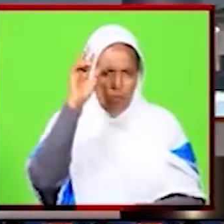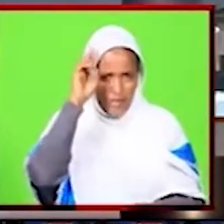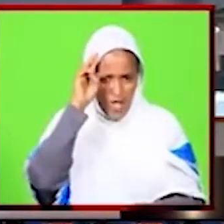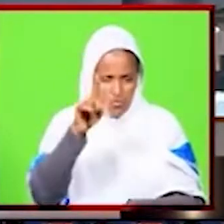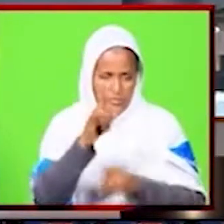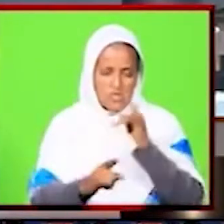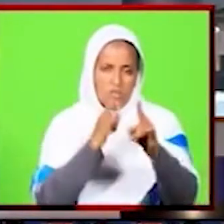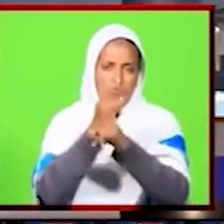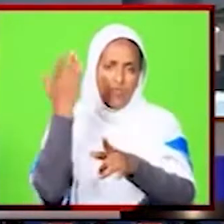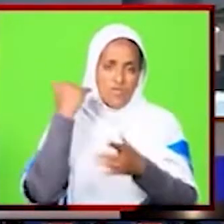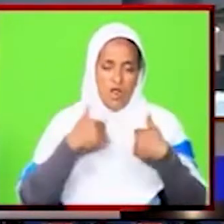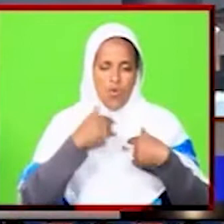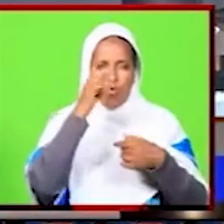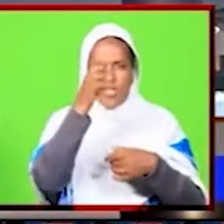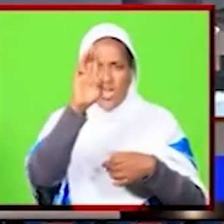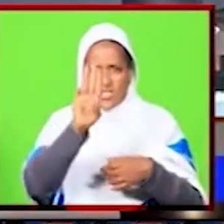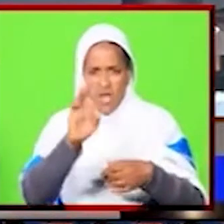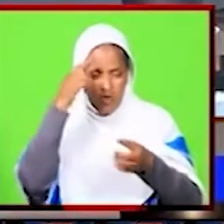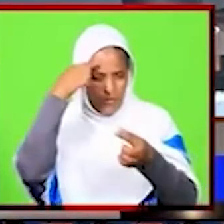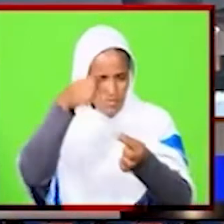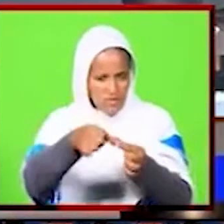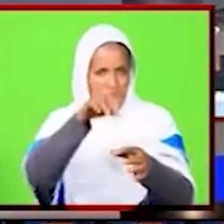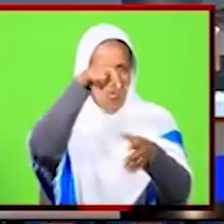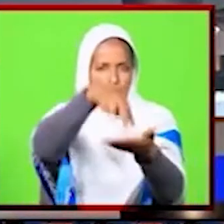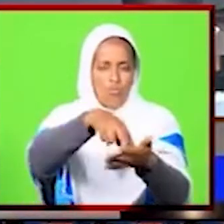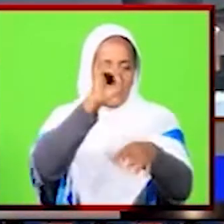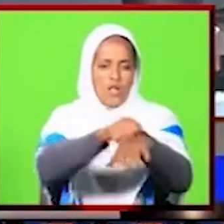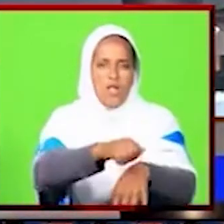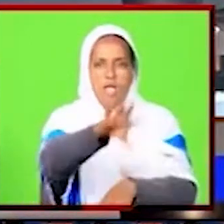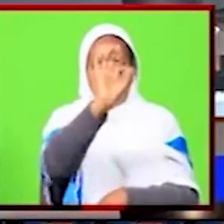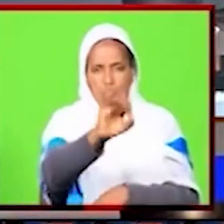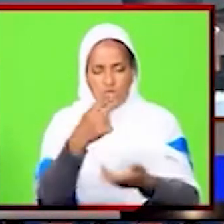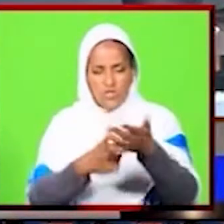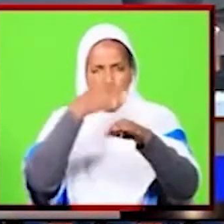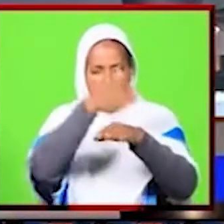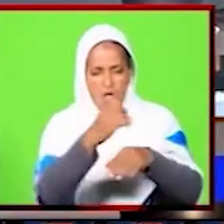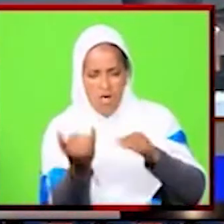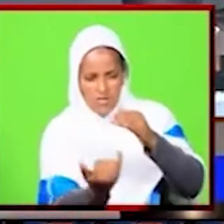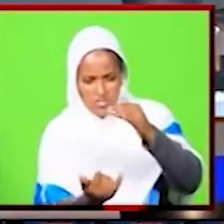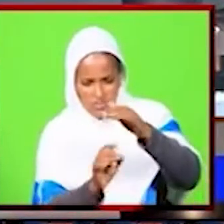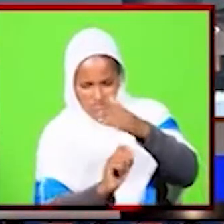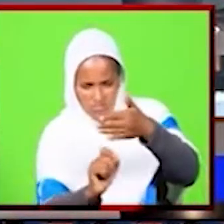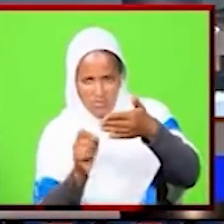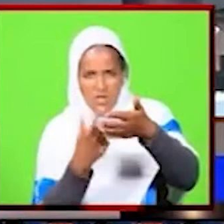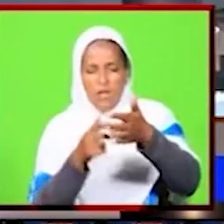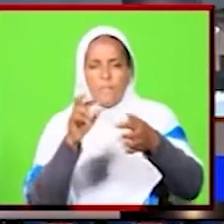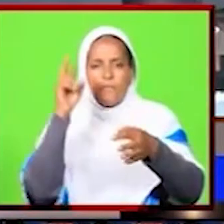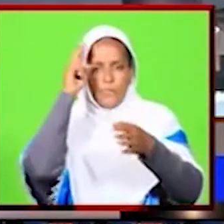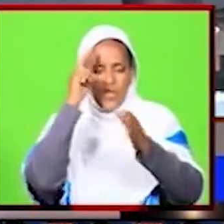አገኙ? ጲላጦስ በዘመኑ ለነበረው ቄሳር መታሰቢያ ያቆመውን የሐውልት ድንጋይ አገኙ። ከዛ ከስሩ ምን